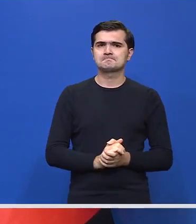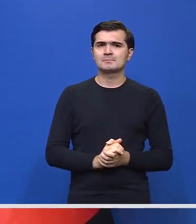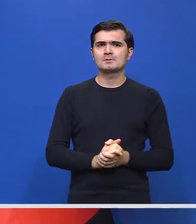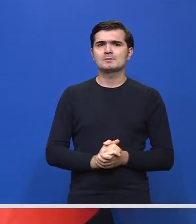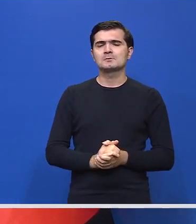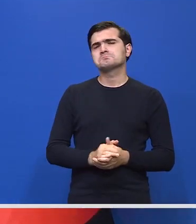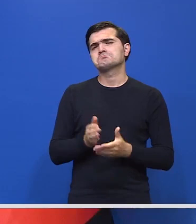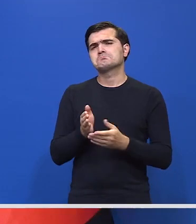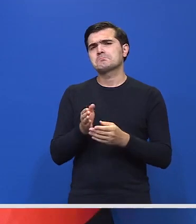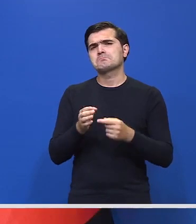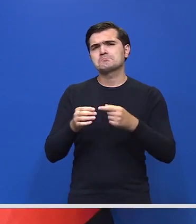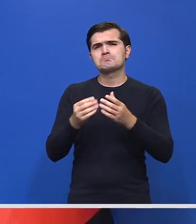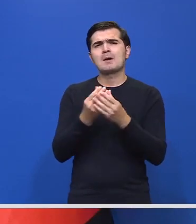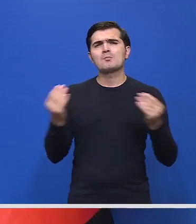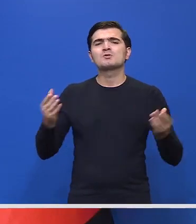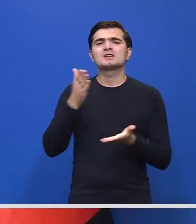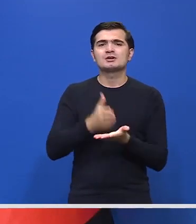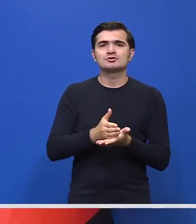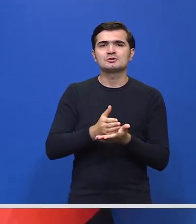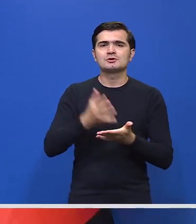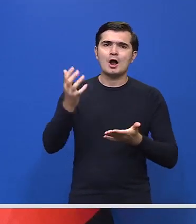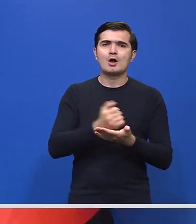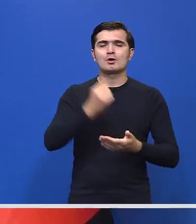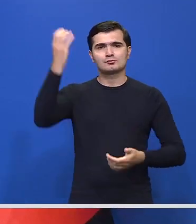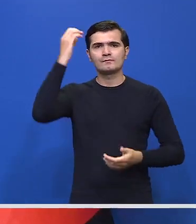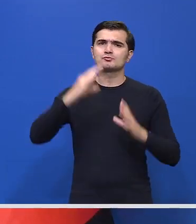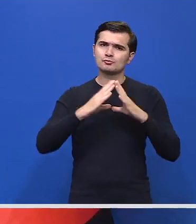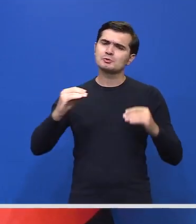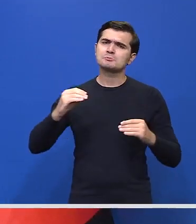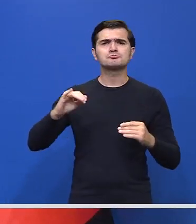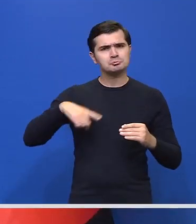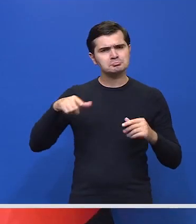deciziile luate de Guvernul României se numără și cea privind